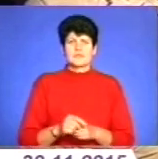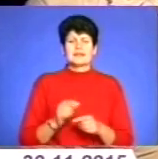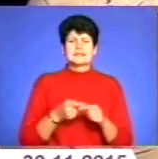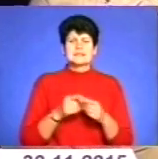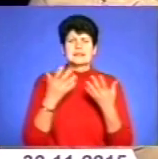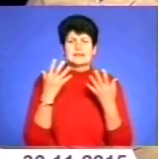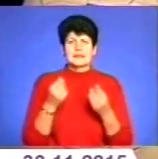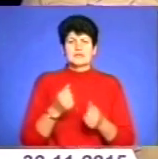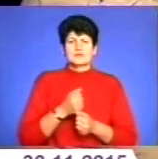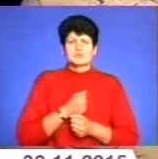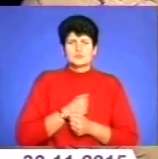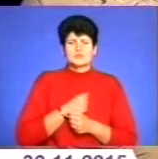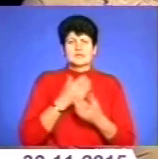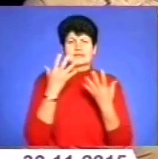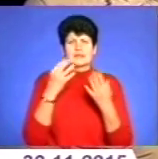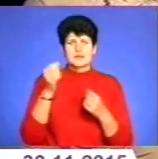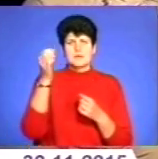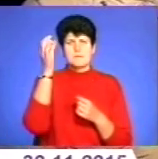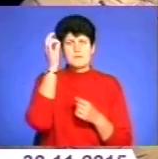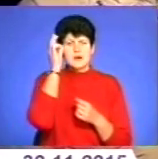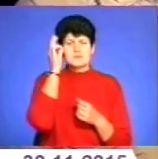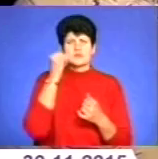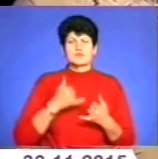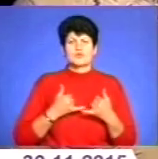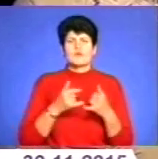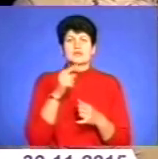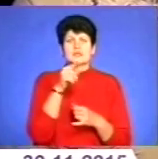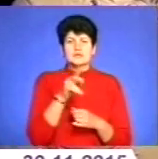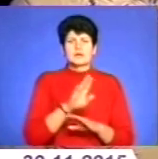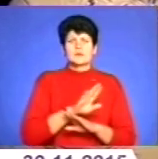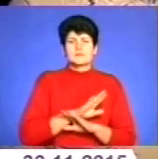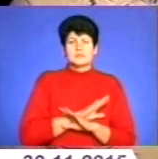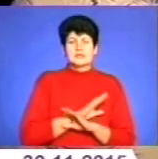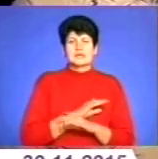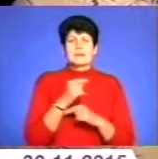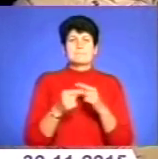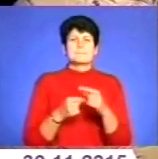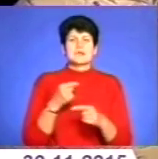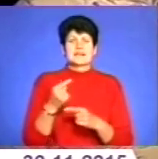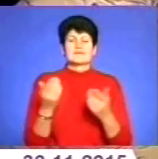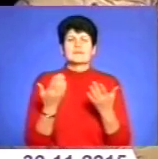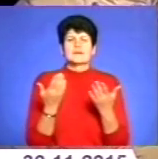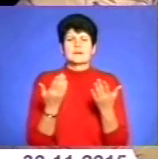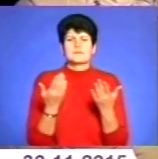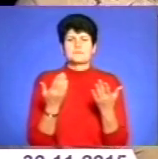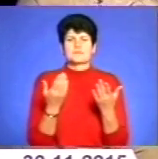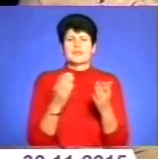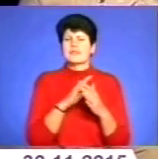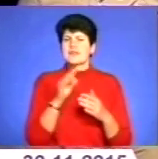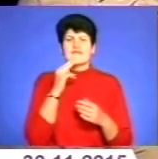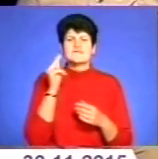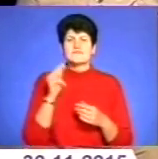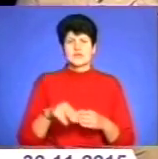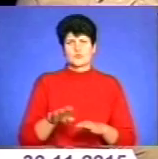день скорботи, день пам'яті, день шанування тих наших полеглих предків, які просто невинно полягли.